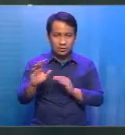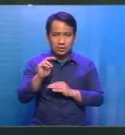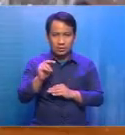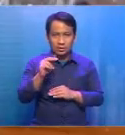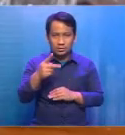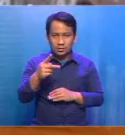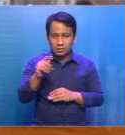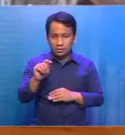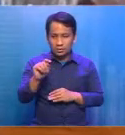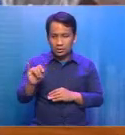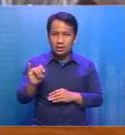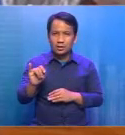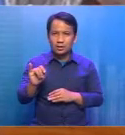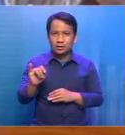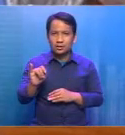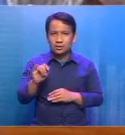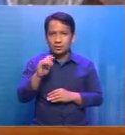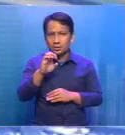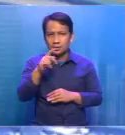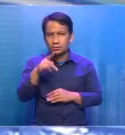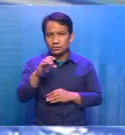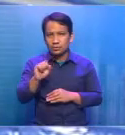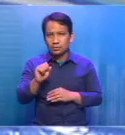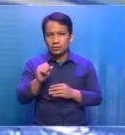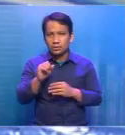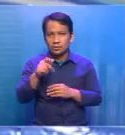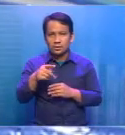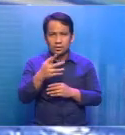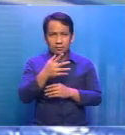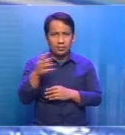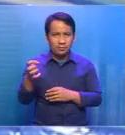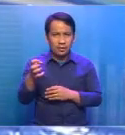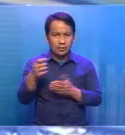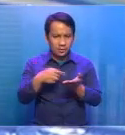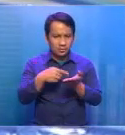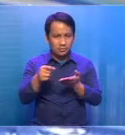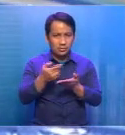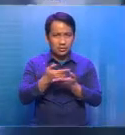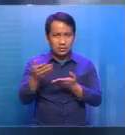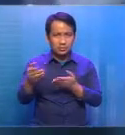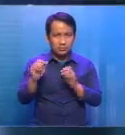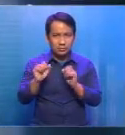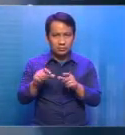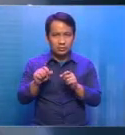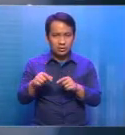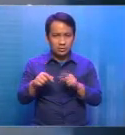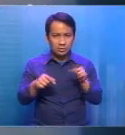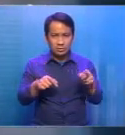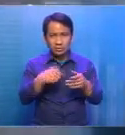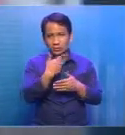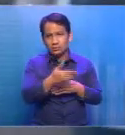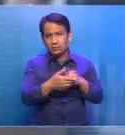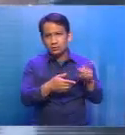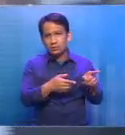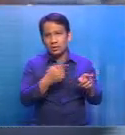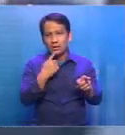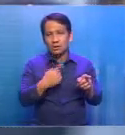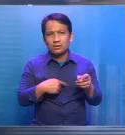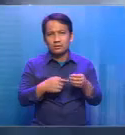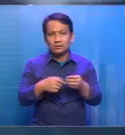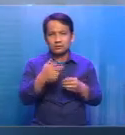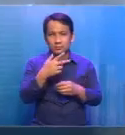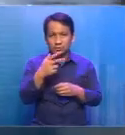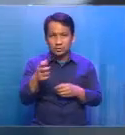NKTI. Ang gamot na Epotin Alpha, mahigit 500 piso raw ang presyuhan sa pharmacy. Ibinebenta lang daw nila doon sa